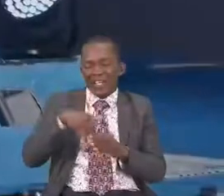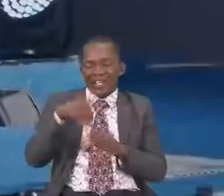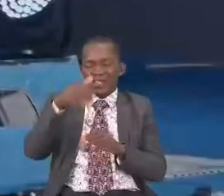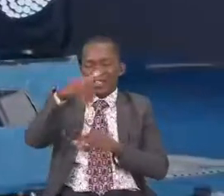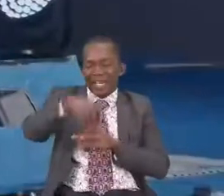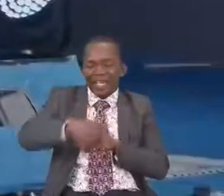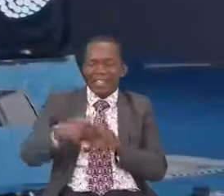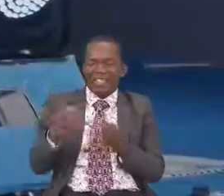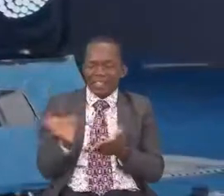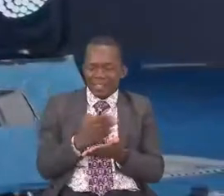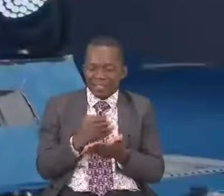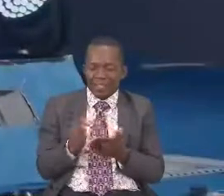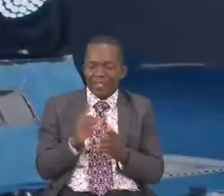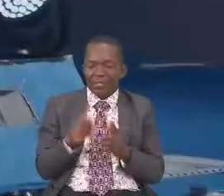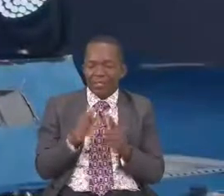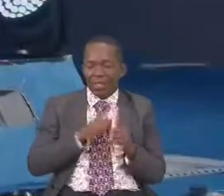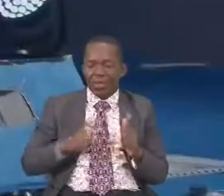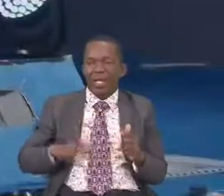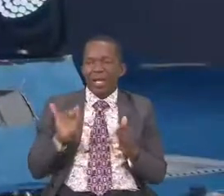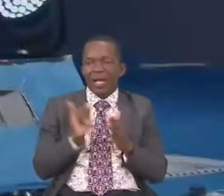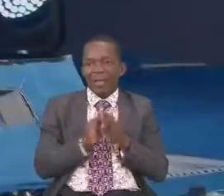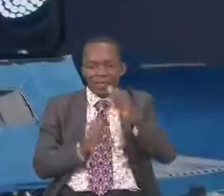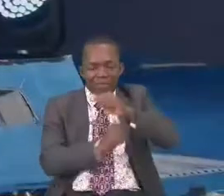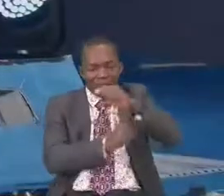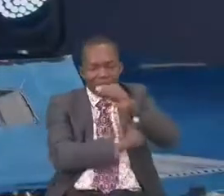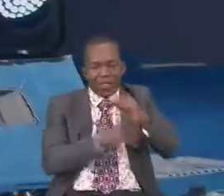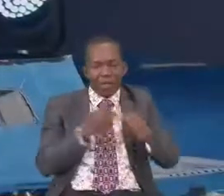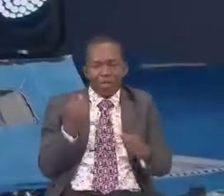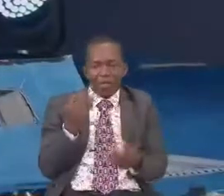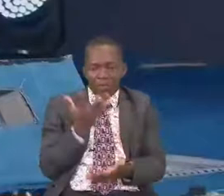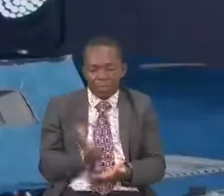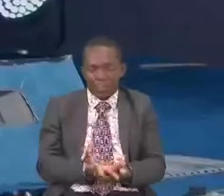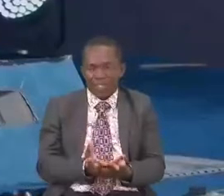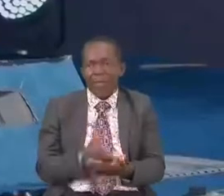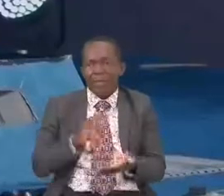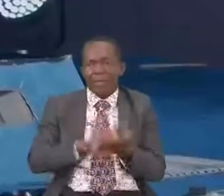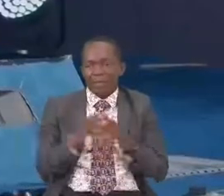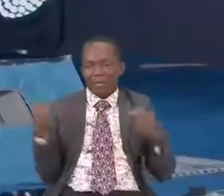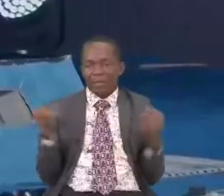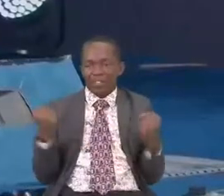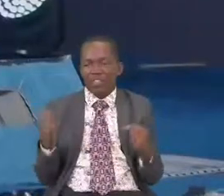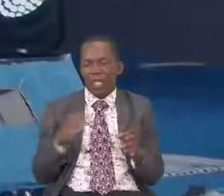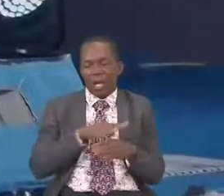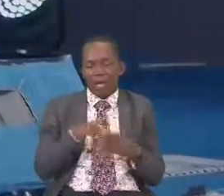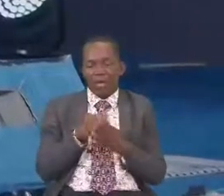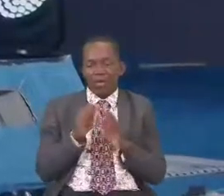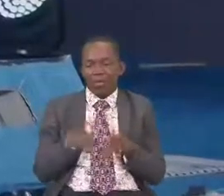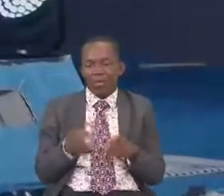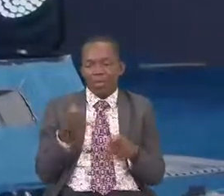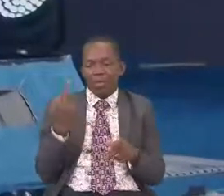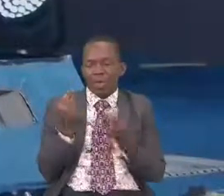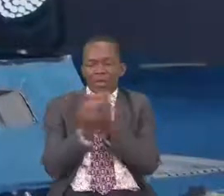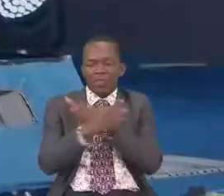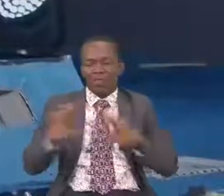Et les fondements de la prison furent ébranlés. Et toutes les portes et les liens des prisonniers étaient